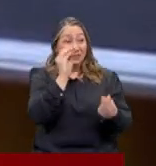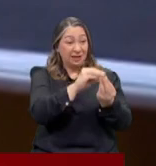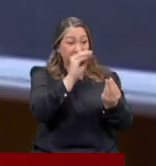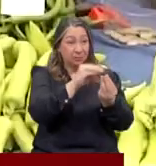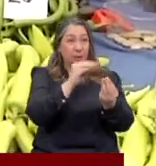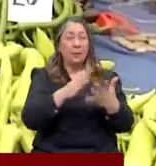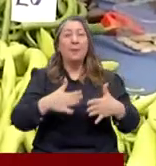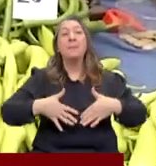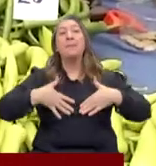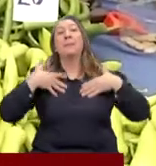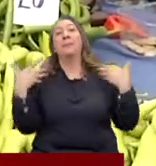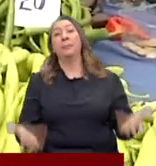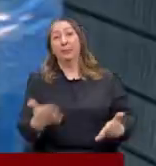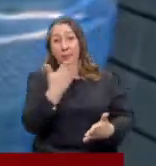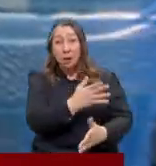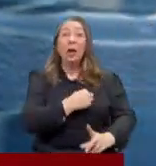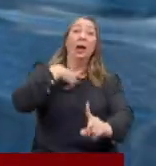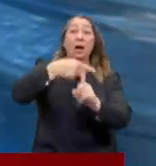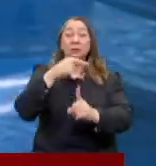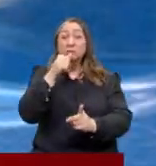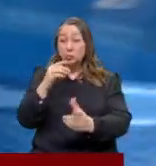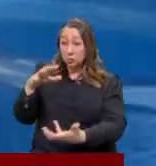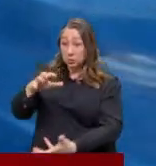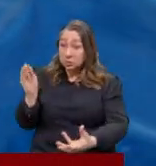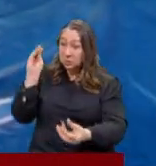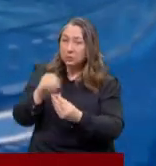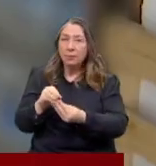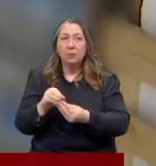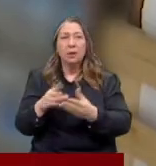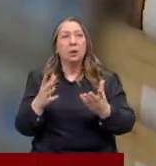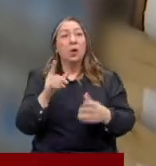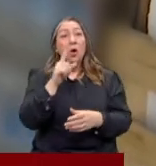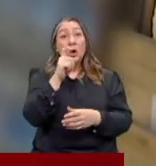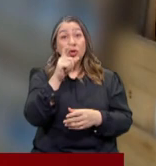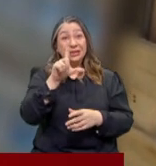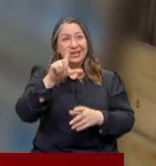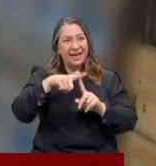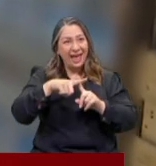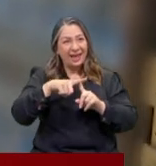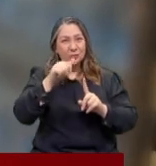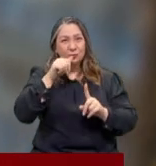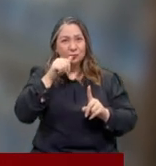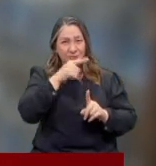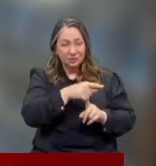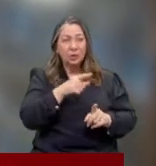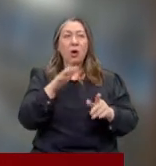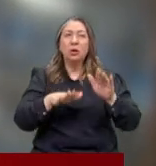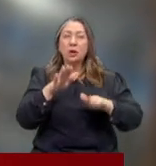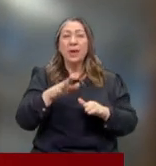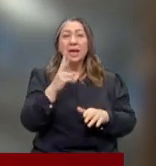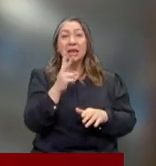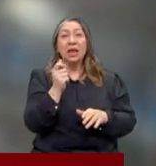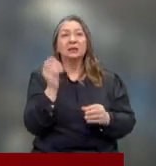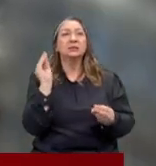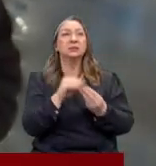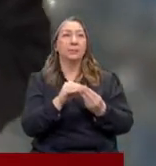zamlardan zaten dertli tüketici. Buna bir de damacana suya gelen zam eklendi. 19 litrelik damacana suya ortalama 2 lira